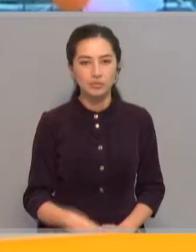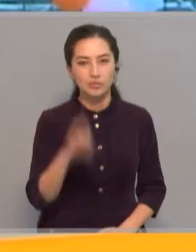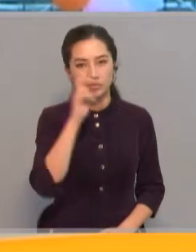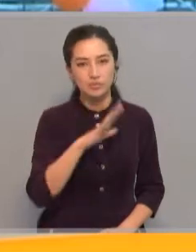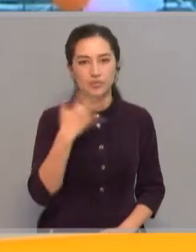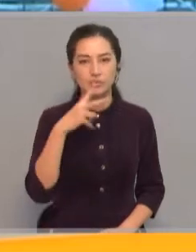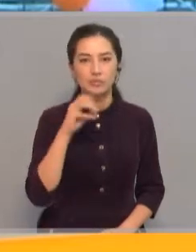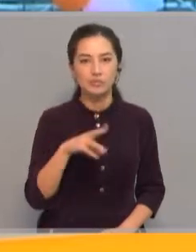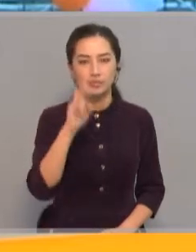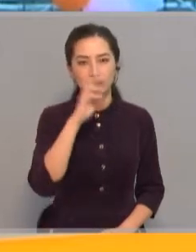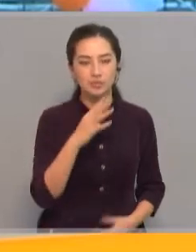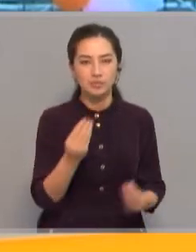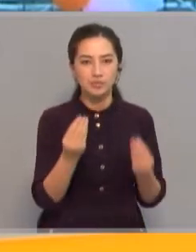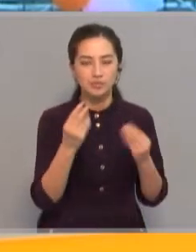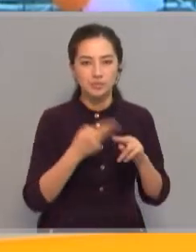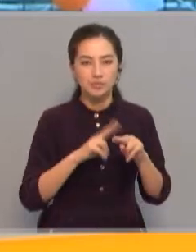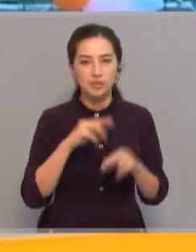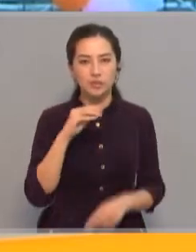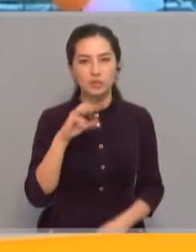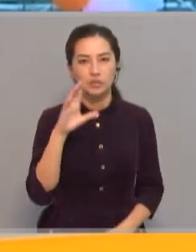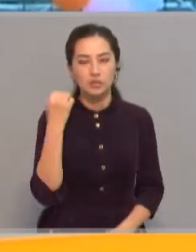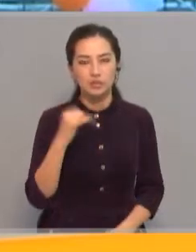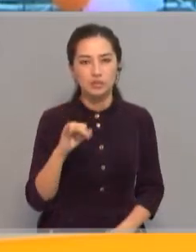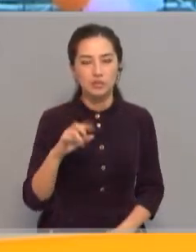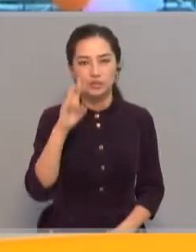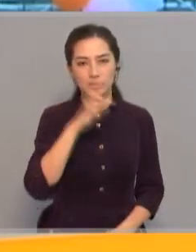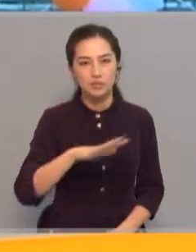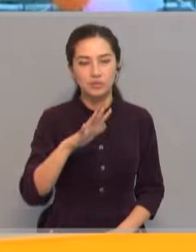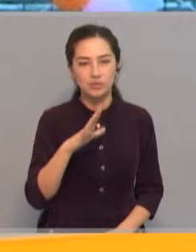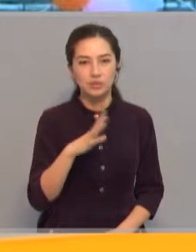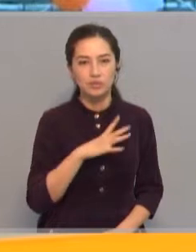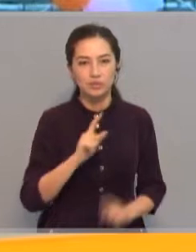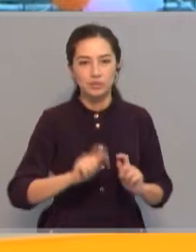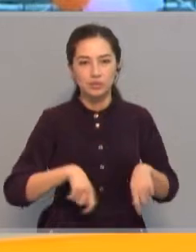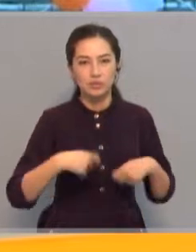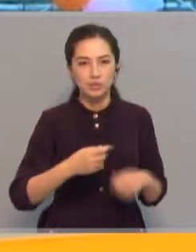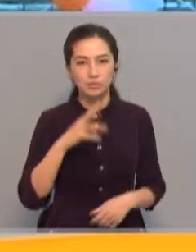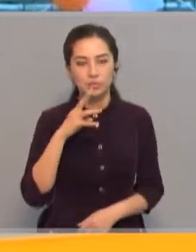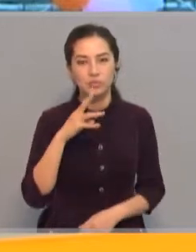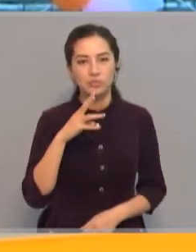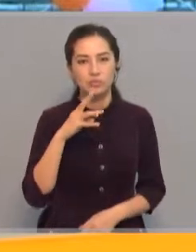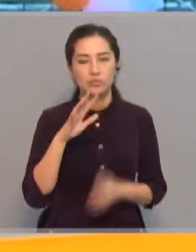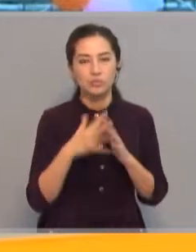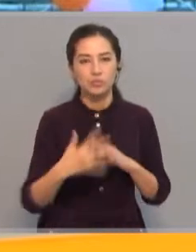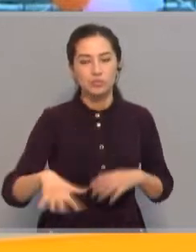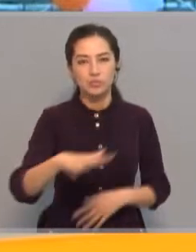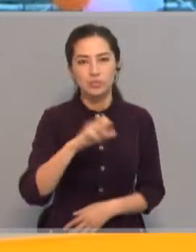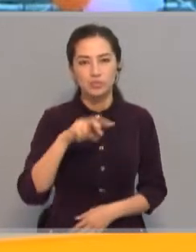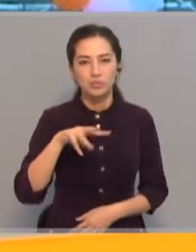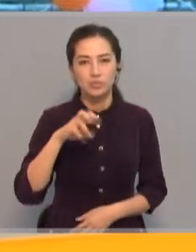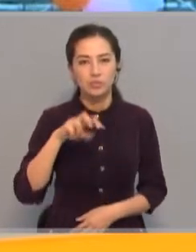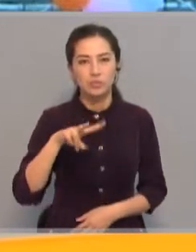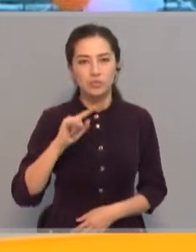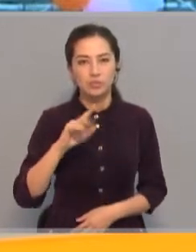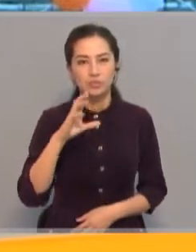Ел тәуелсіздігінің 30 жылдығы аясында Жетісай ауданында бірнеше ғимарат ел игілігіне берілді. Мақтал ауылдық округіне қарасты Алмалы елді